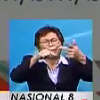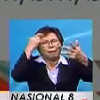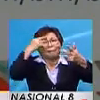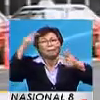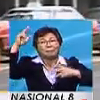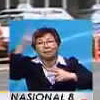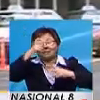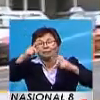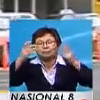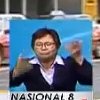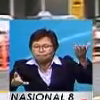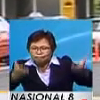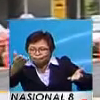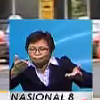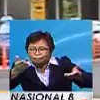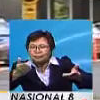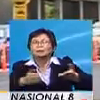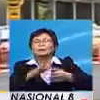kerajan